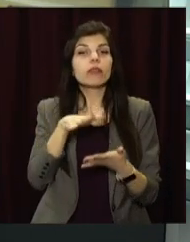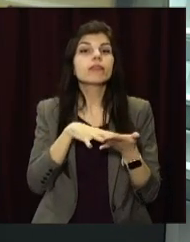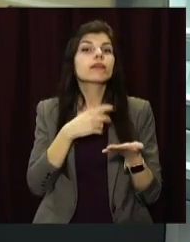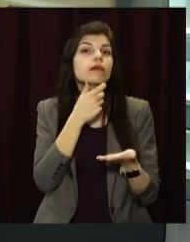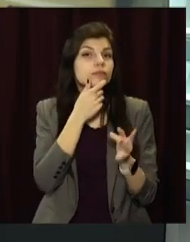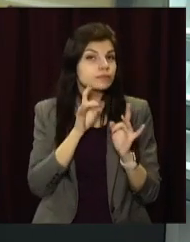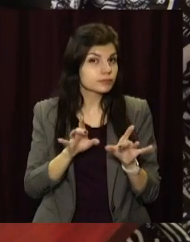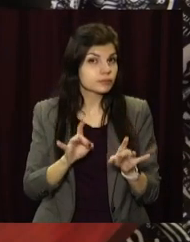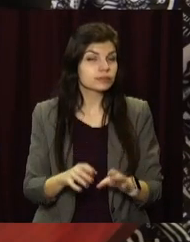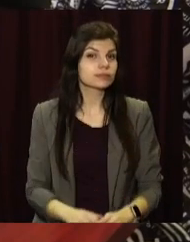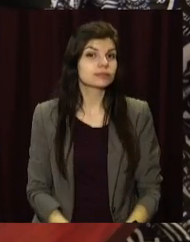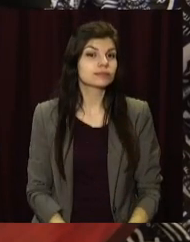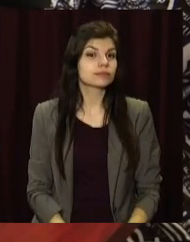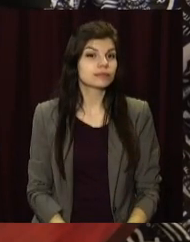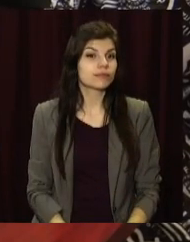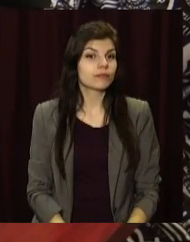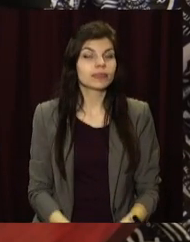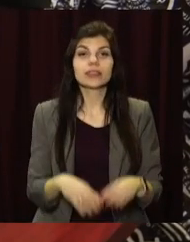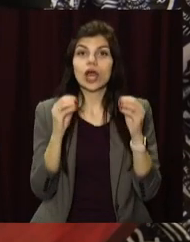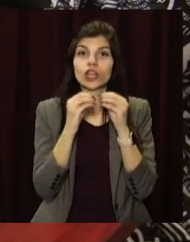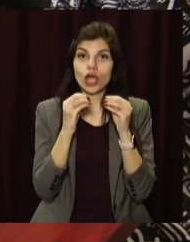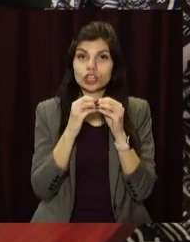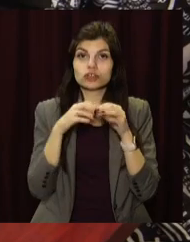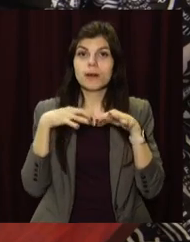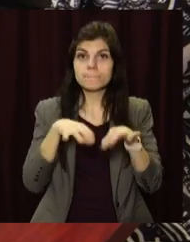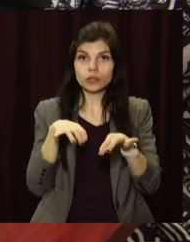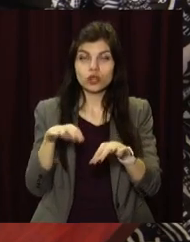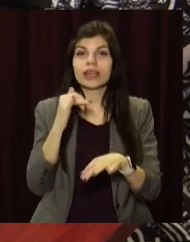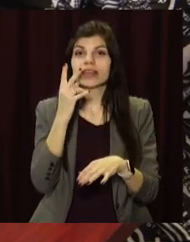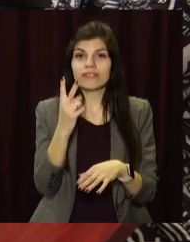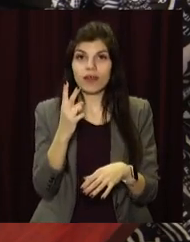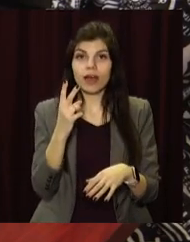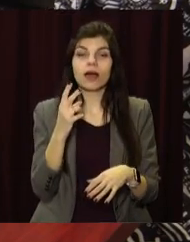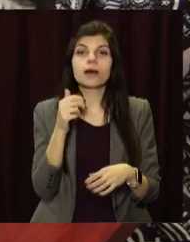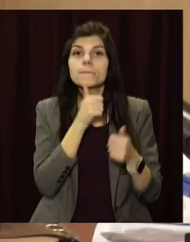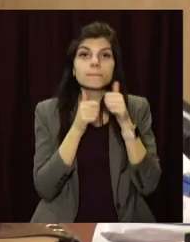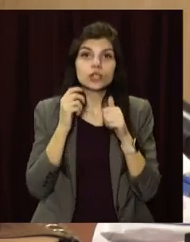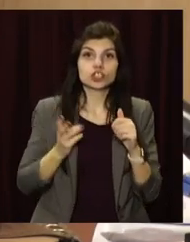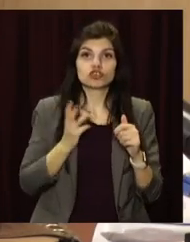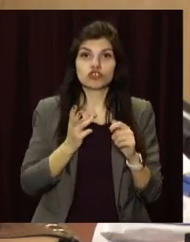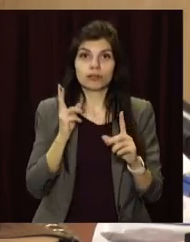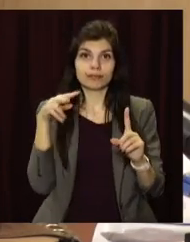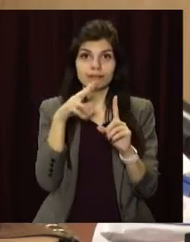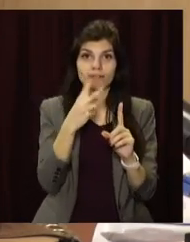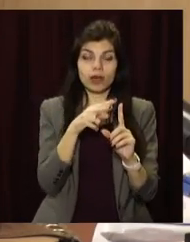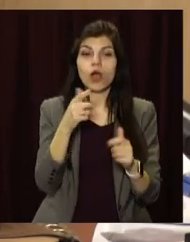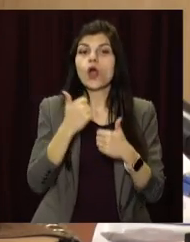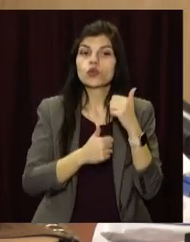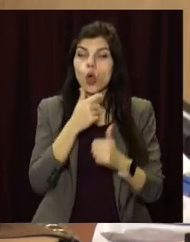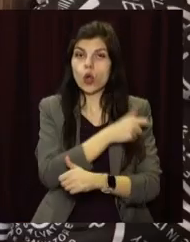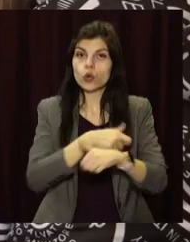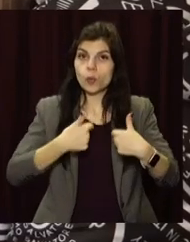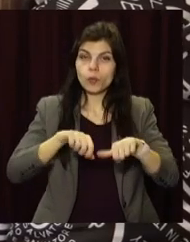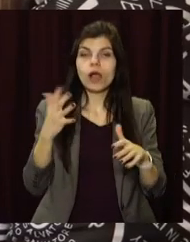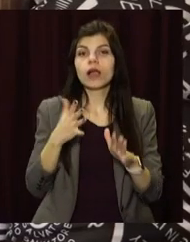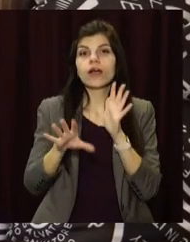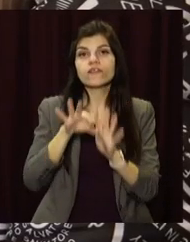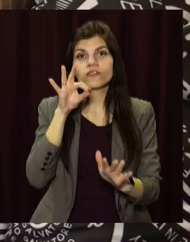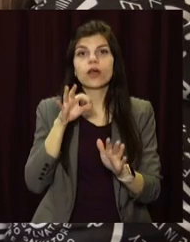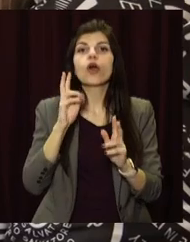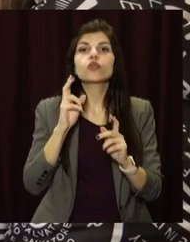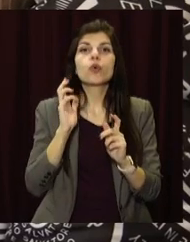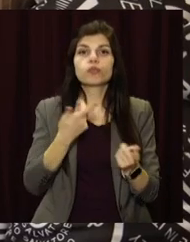Умови виконали, конкурсна комісія дала добро. У Кам'янському пройшло засідання конкурсного комітету. На ньому визначили